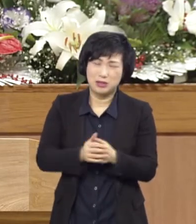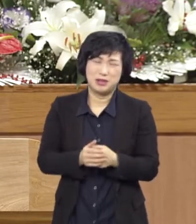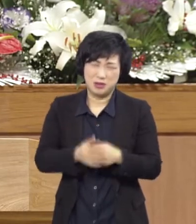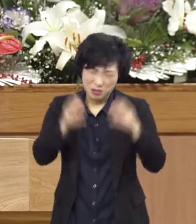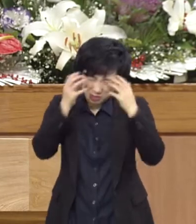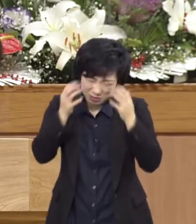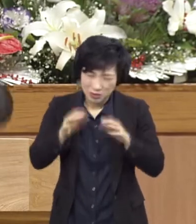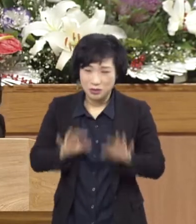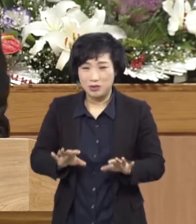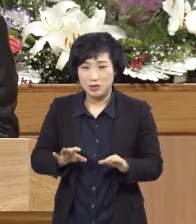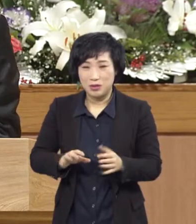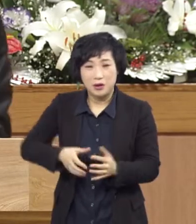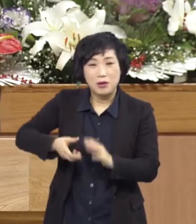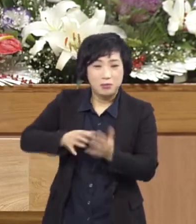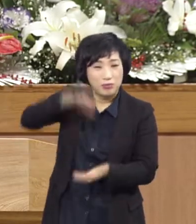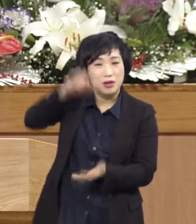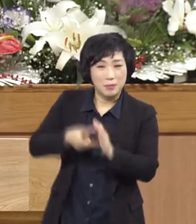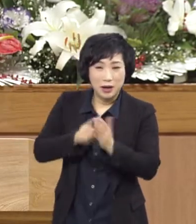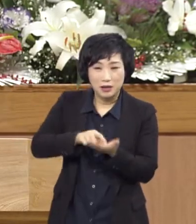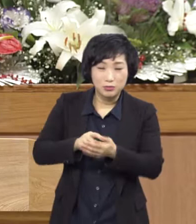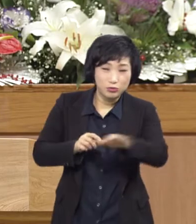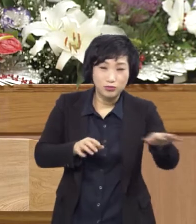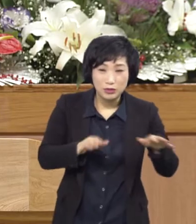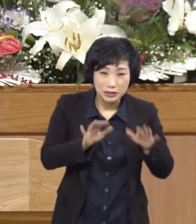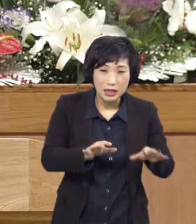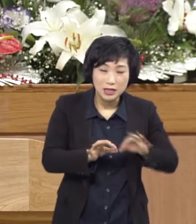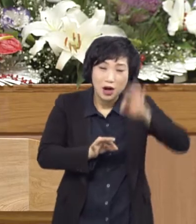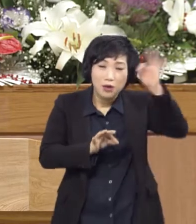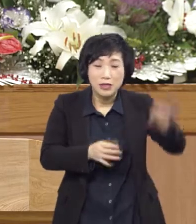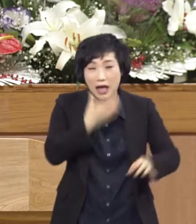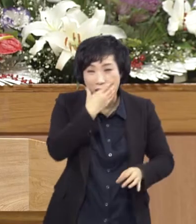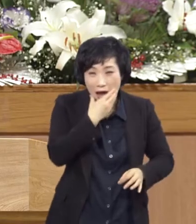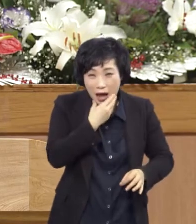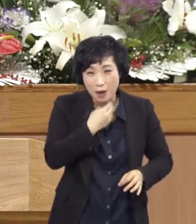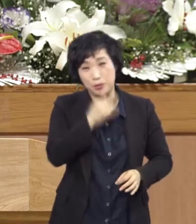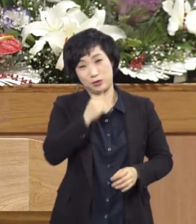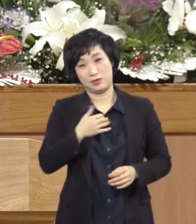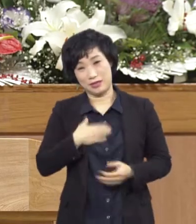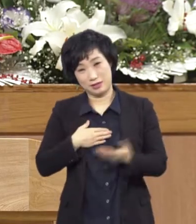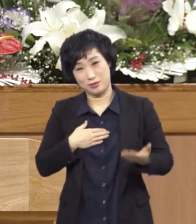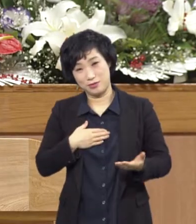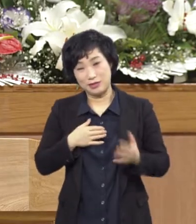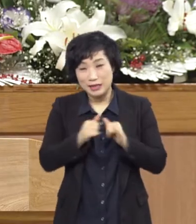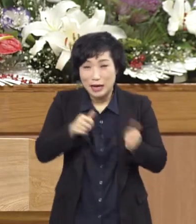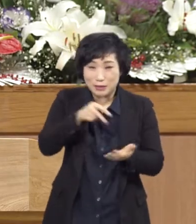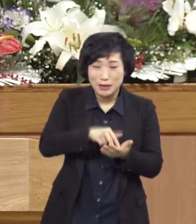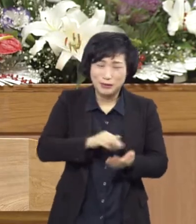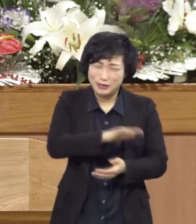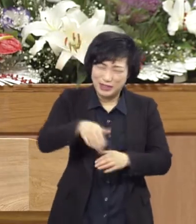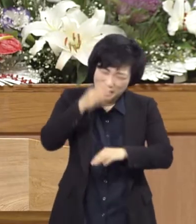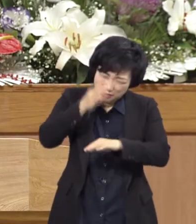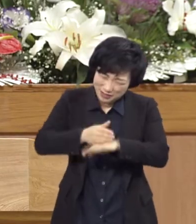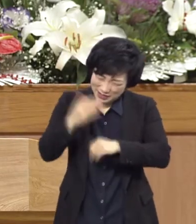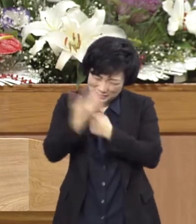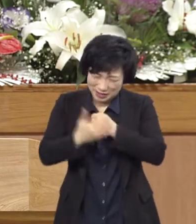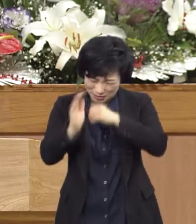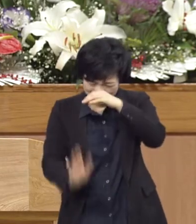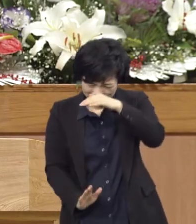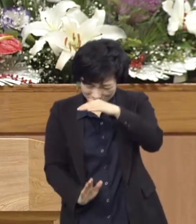행복과 부유가 있으니, 우리 인간에게는 감사와 은혜의 절정의